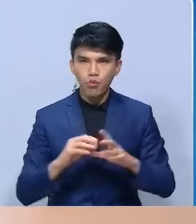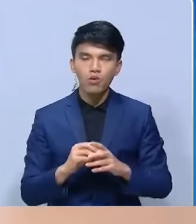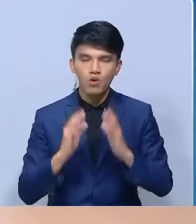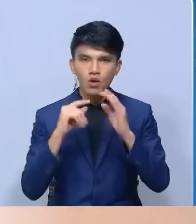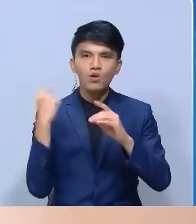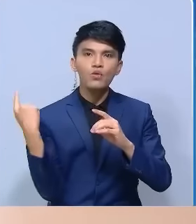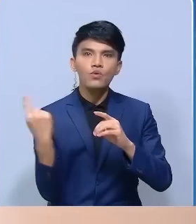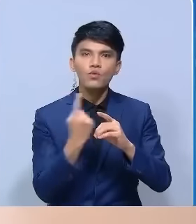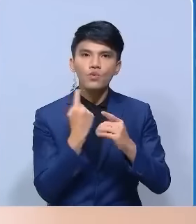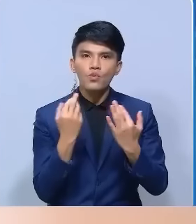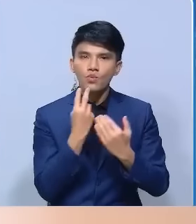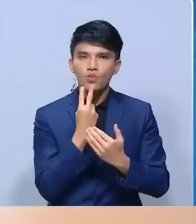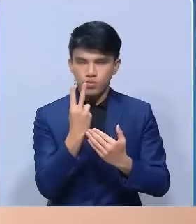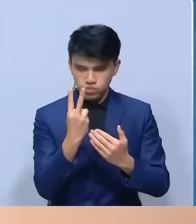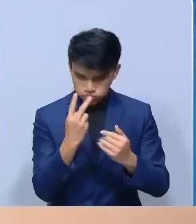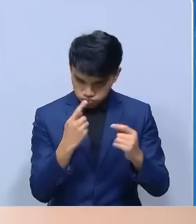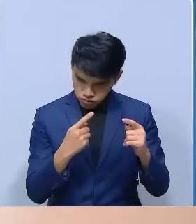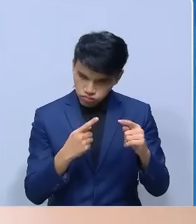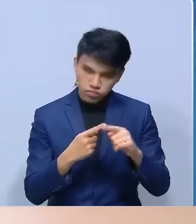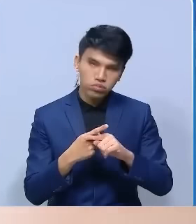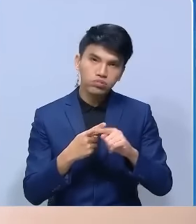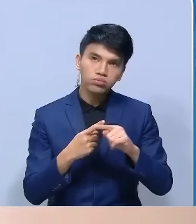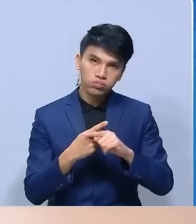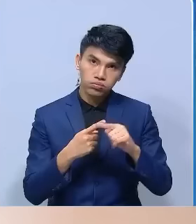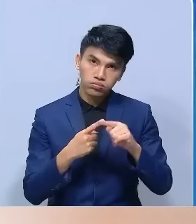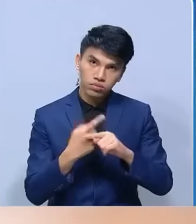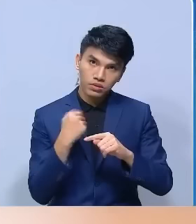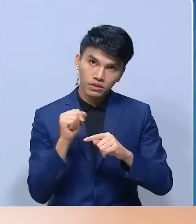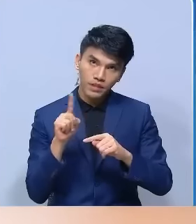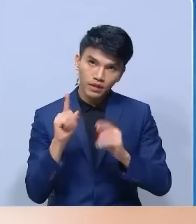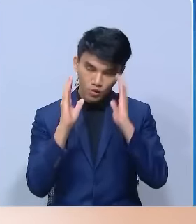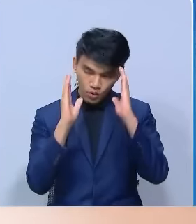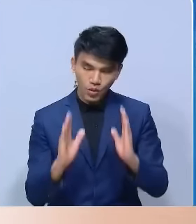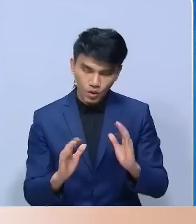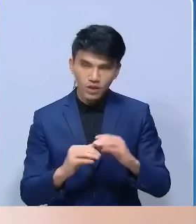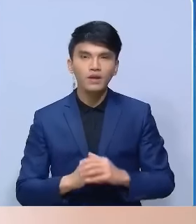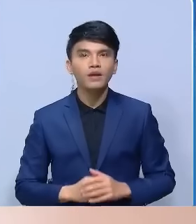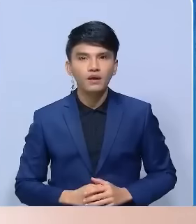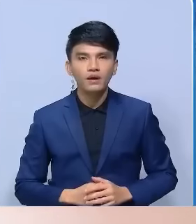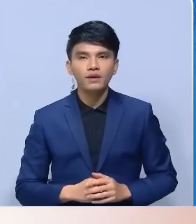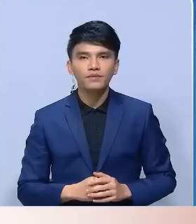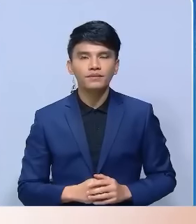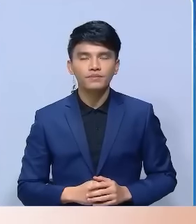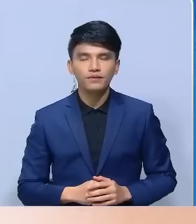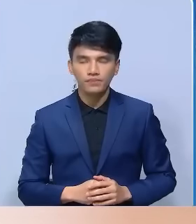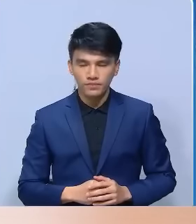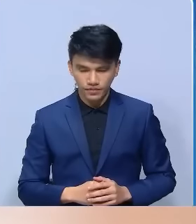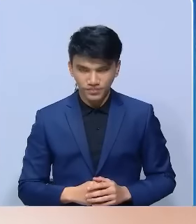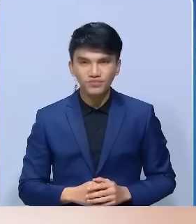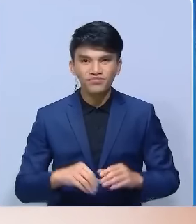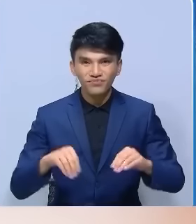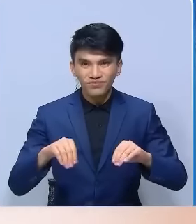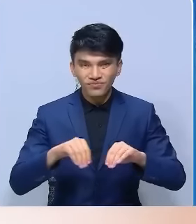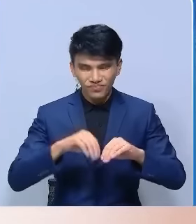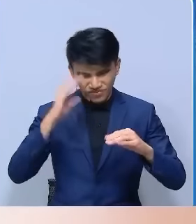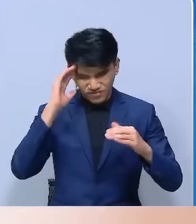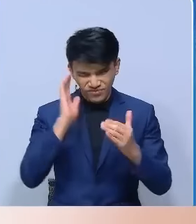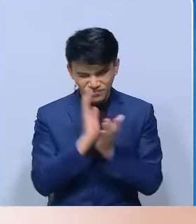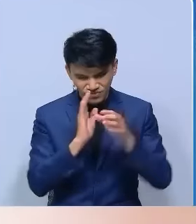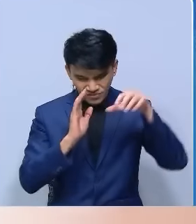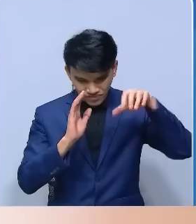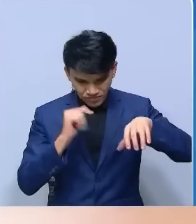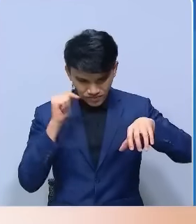ขณะที่มารอชมไหลเรือไฟได้รับบาดเจ็บไป11คนที่บริเวณริมฝั่งแม่น้ำโขงเยื้องกับสถานีตำรวจภูธรเมืองน